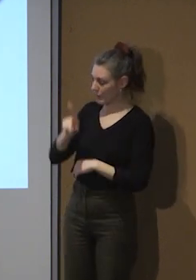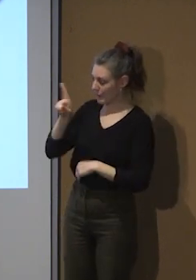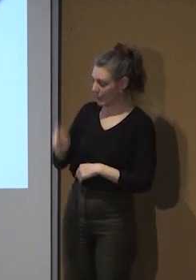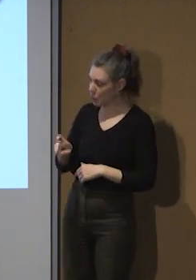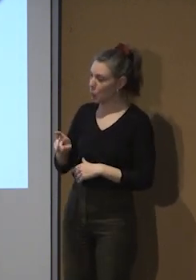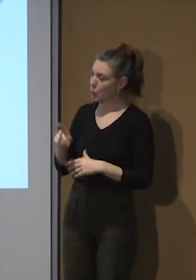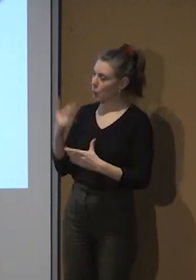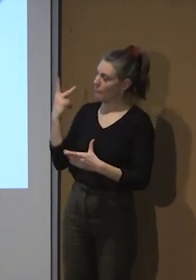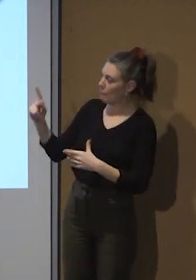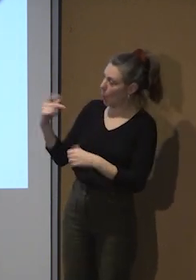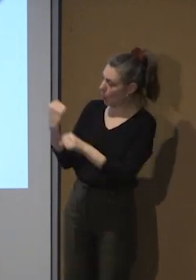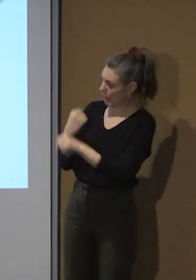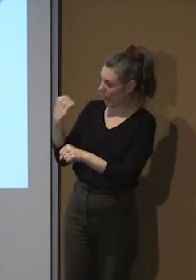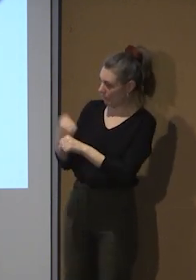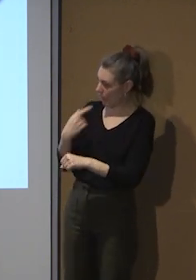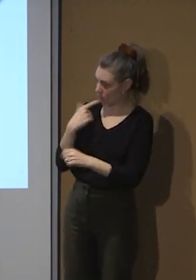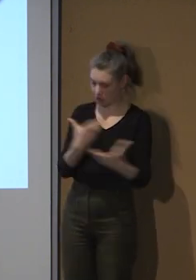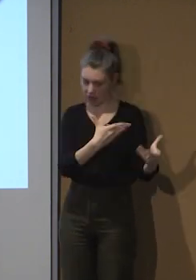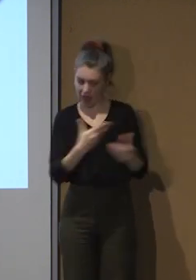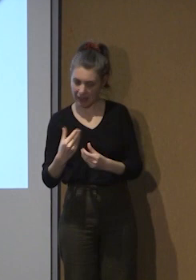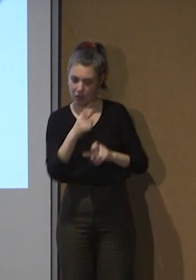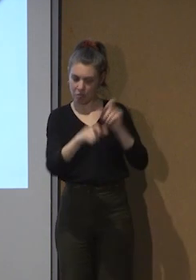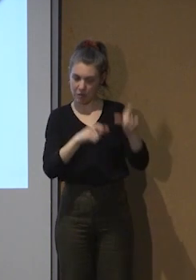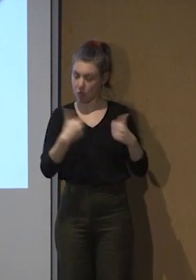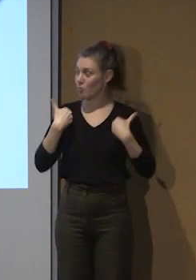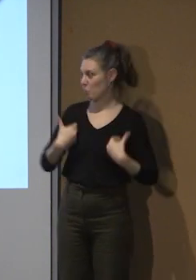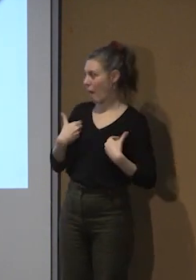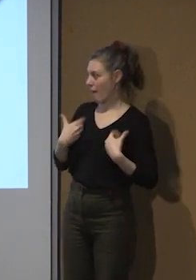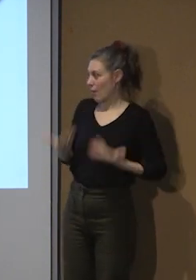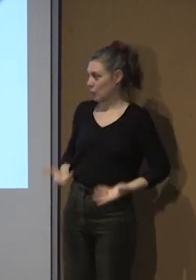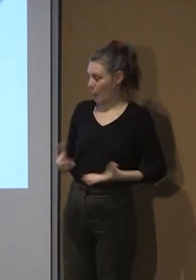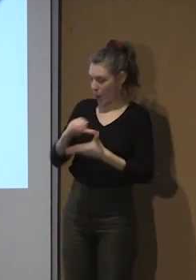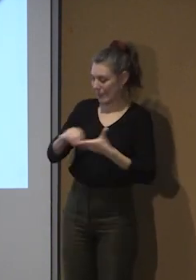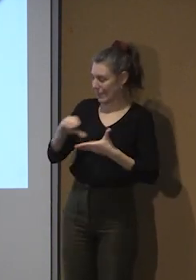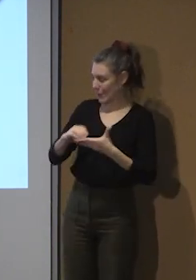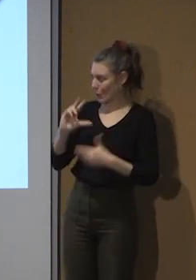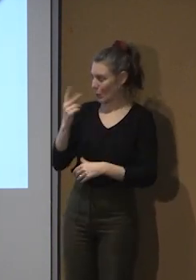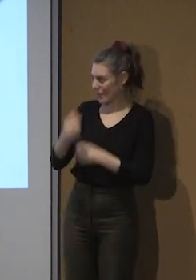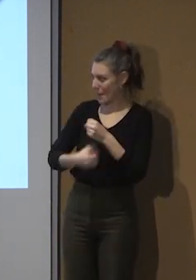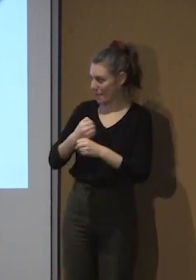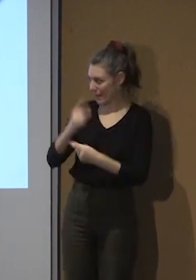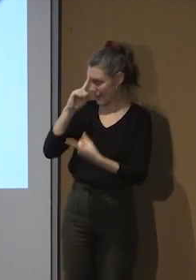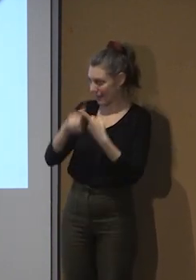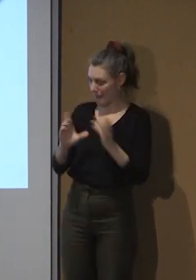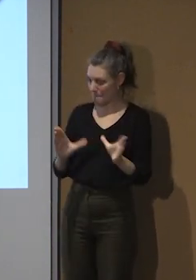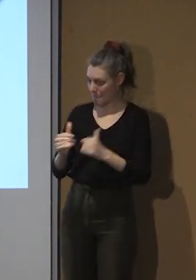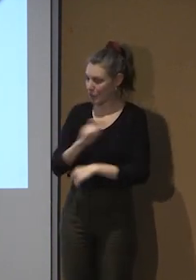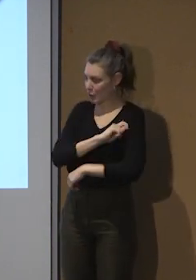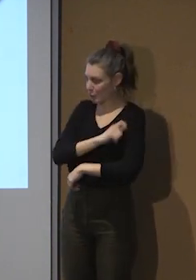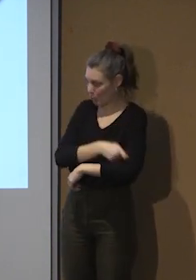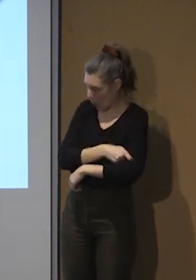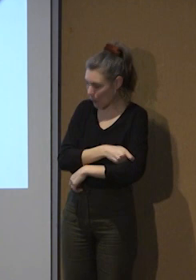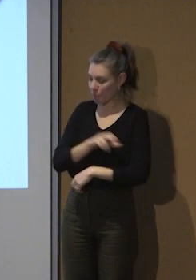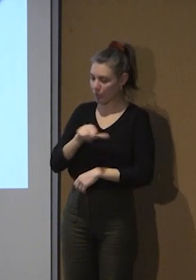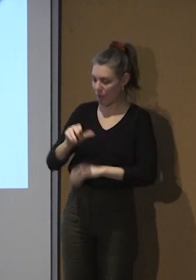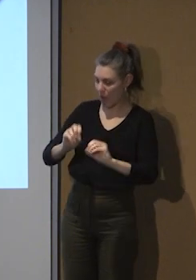charge les personnes. Du coup, moi, je suis en L3 STAPS APAS, donc activité physique adaptée et santé, et je me destine au métier d'enseignant APA. Et je voulais avoir votre